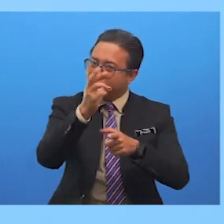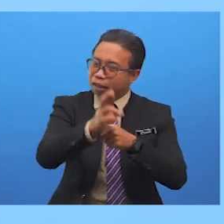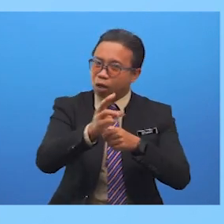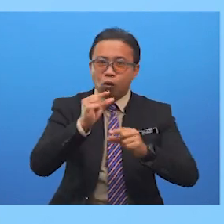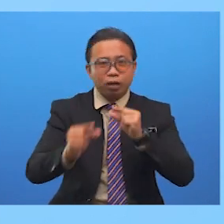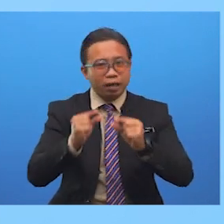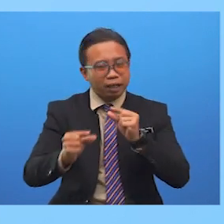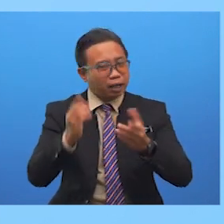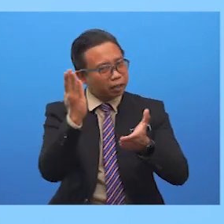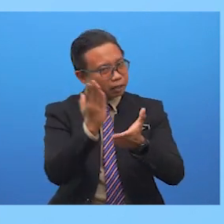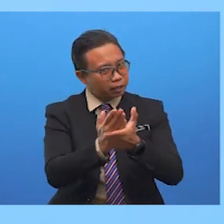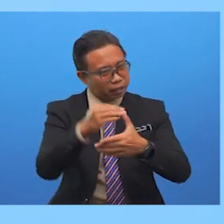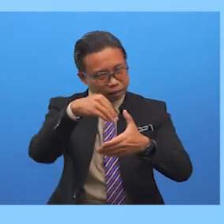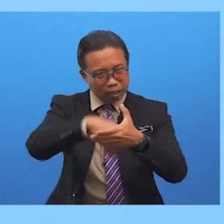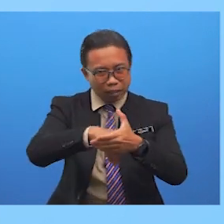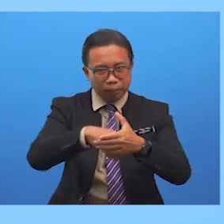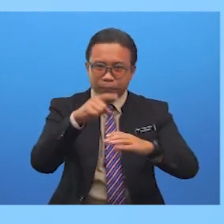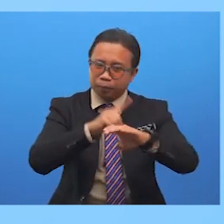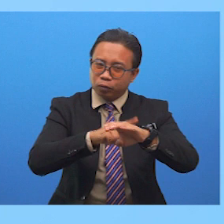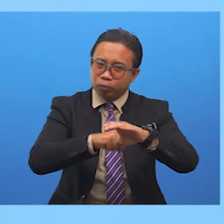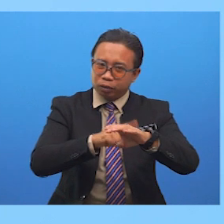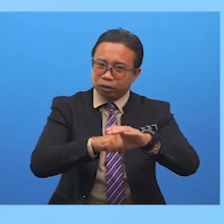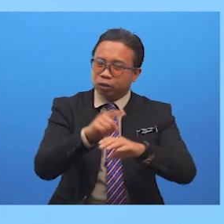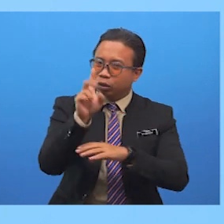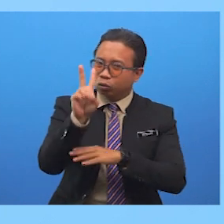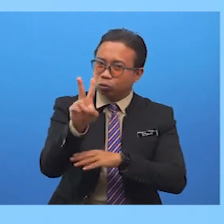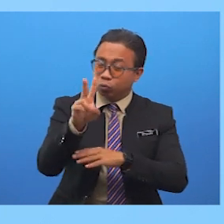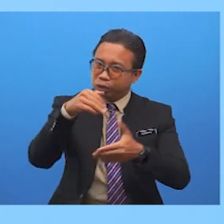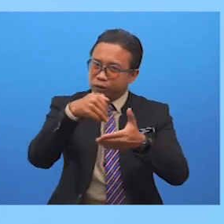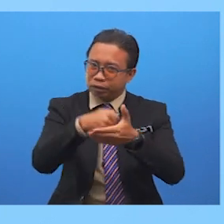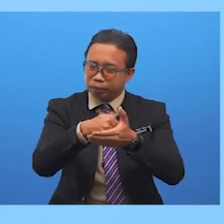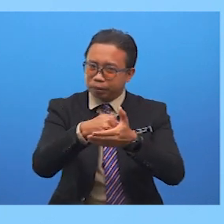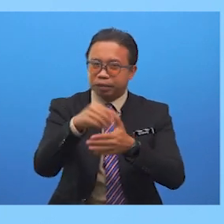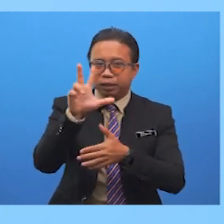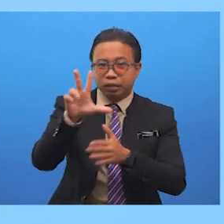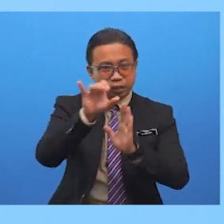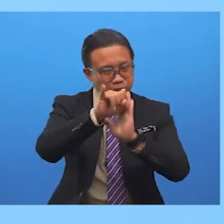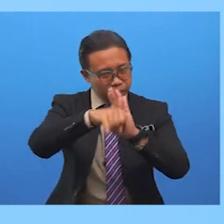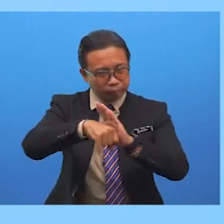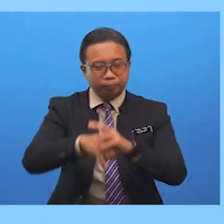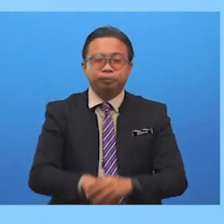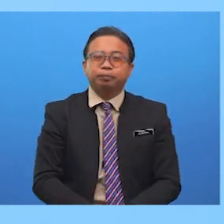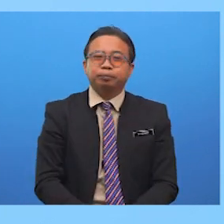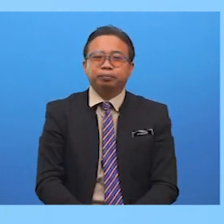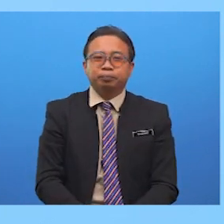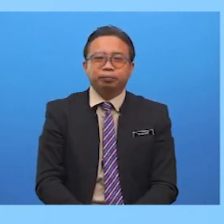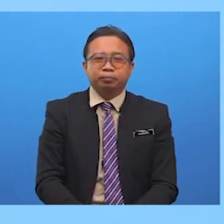gerakan Terhenti Di dalam tempoh masa dua hingga tiga jam